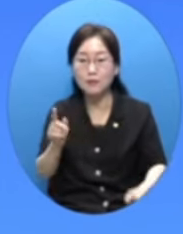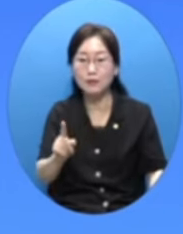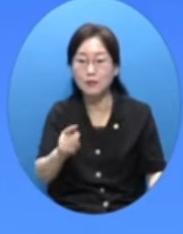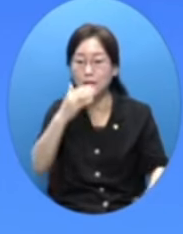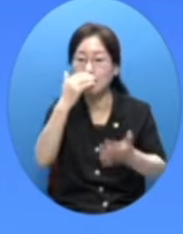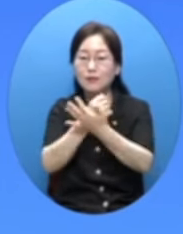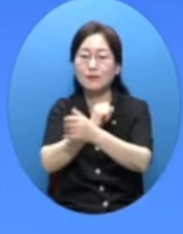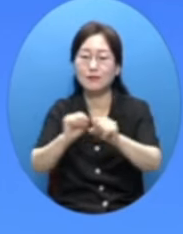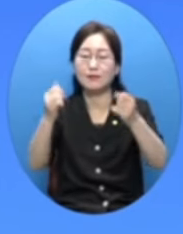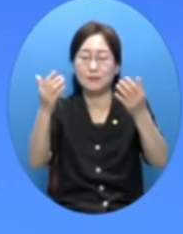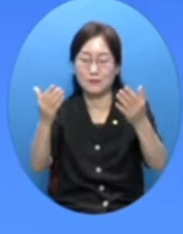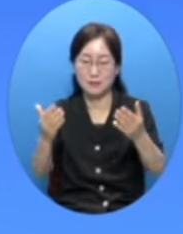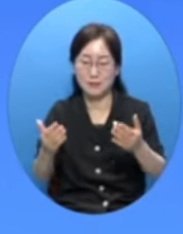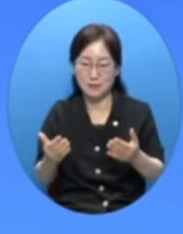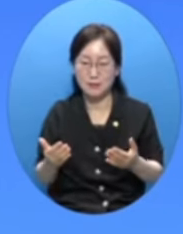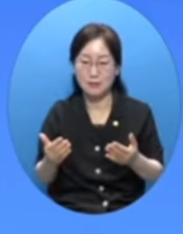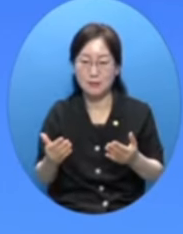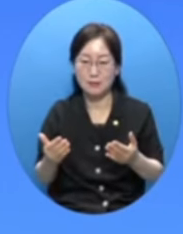죄사함과